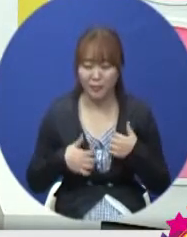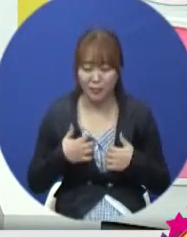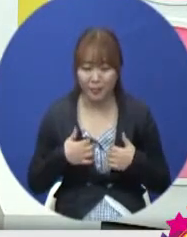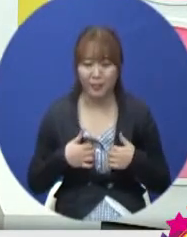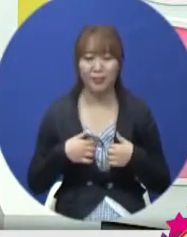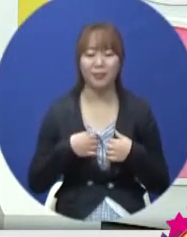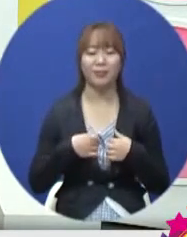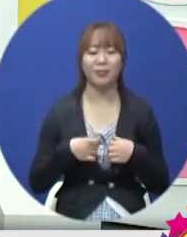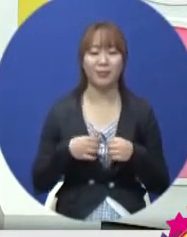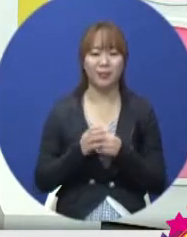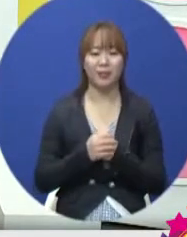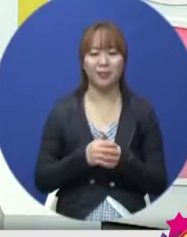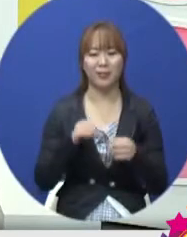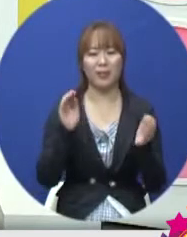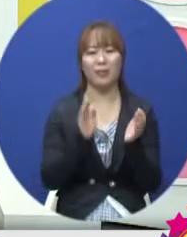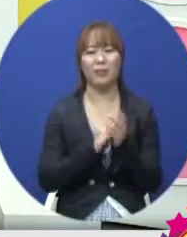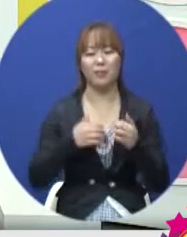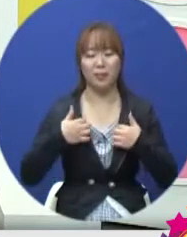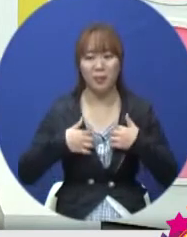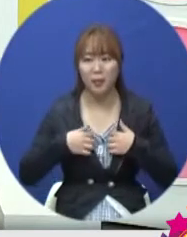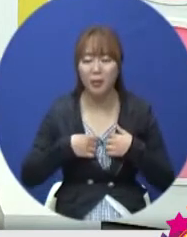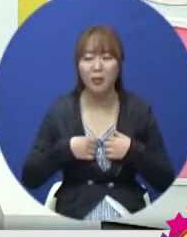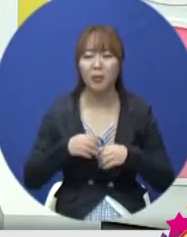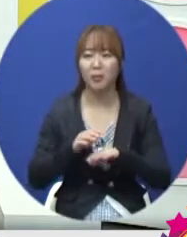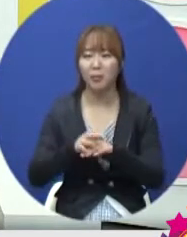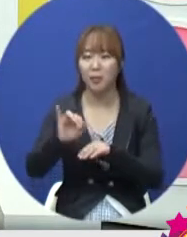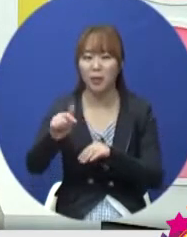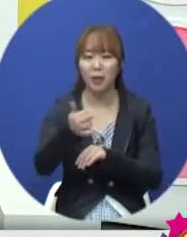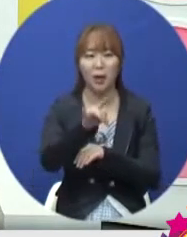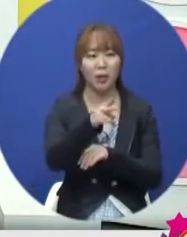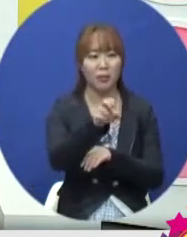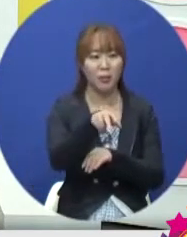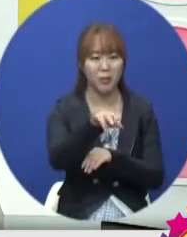반갑습니다. 아이고, 반갑습니다. 이거 뭐 손빈 씨하고